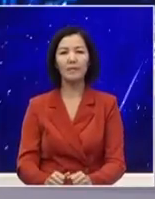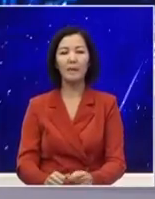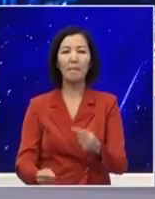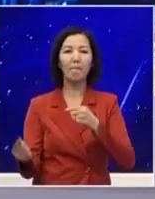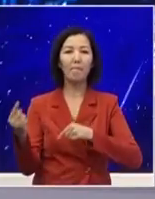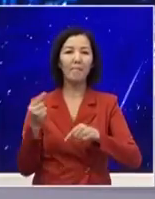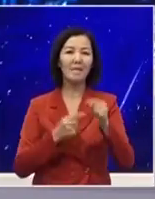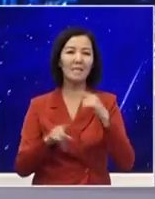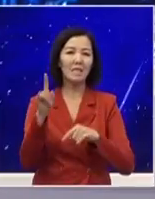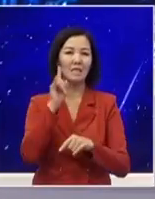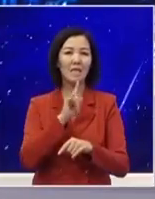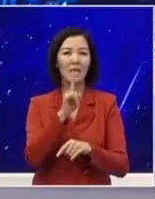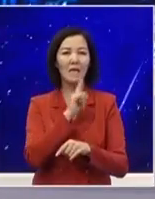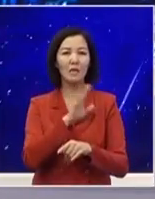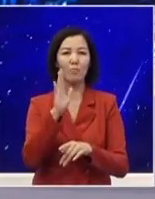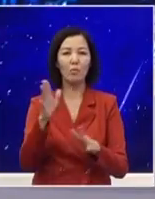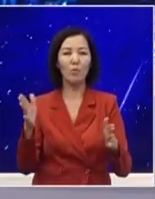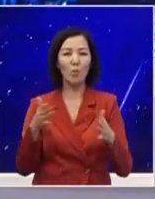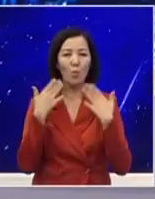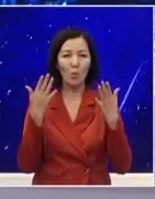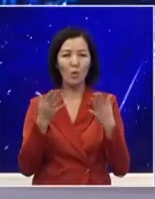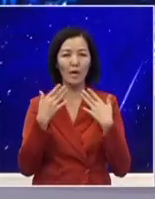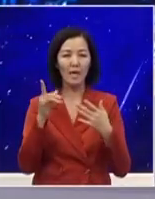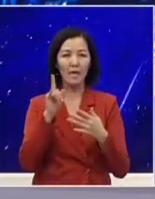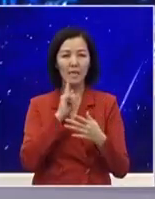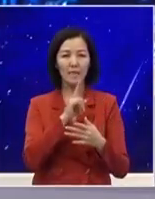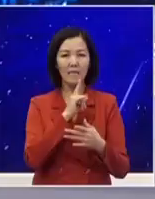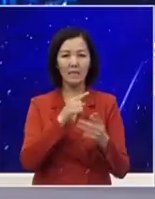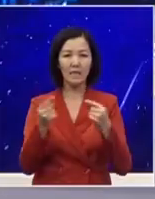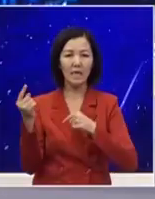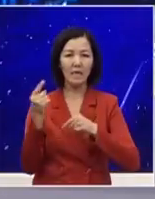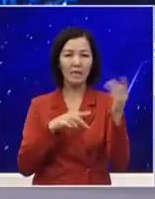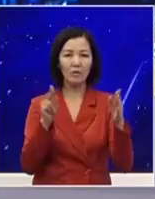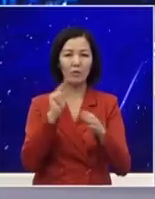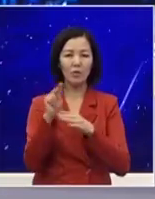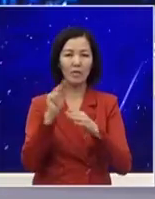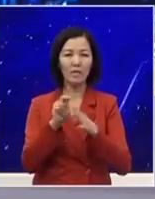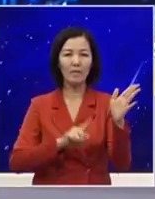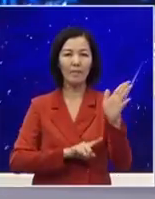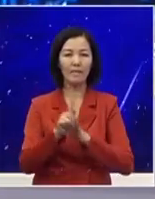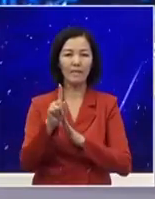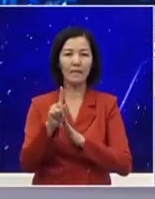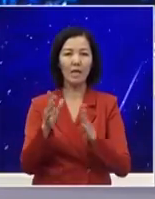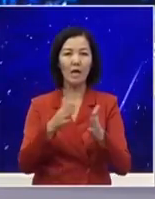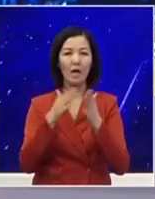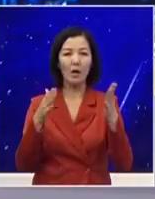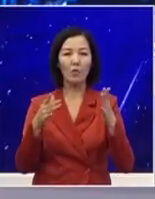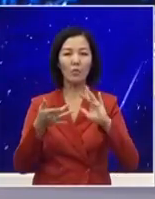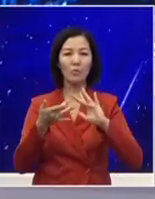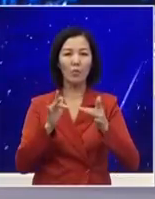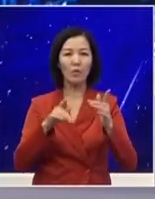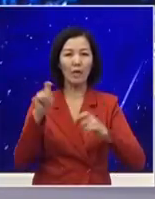Бизнес леди болуы оңай. Талғарда қыз келіншектерге кәсіпкерлік негіздері үйретіле бастады. Ауқымды онлайн форумға